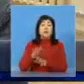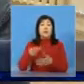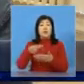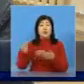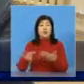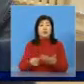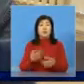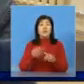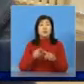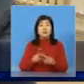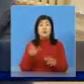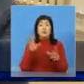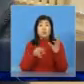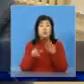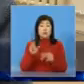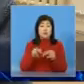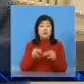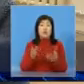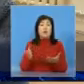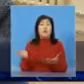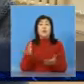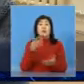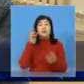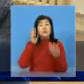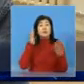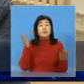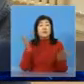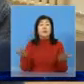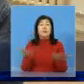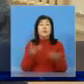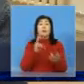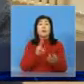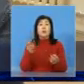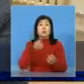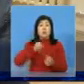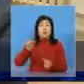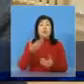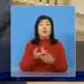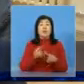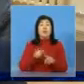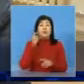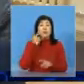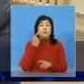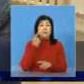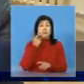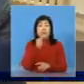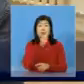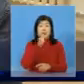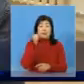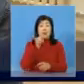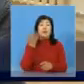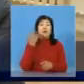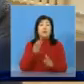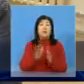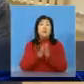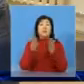отырады. Сондықтан біздер нақты білмейміз қандай бала жеңімпаз атанады. Жыл сайын ол біз үшін құпия сый болып келеді. Сондықтан кітапты көргесін, бізге